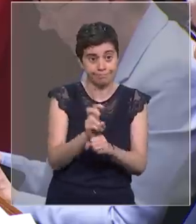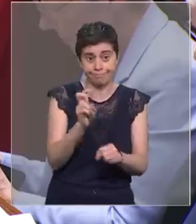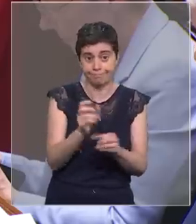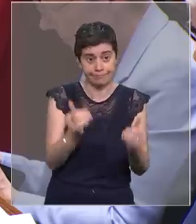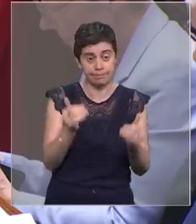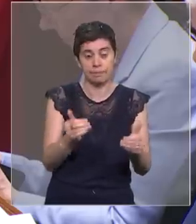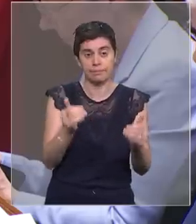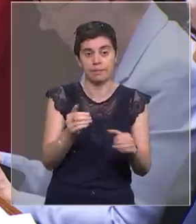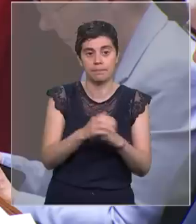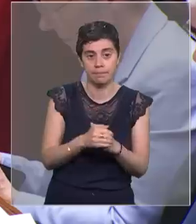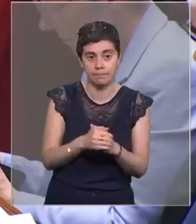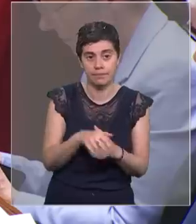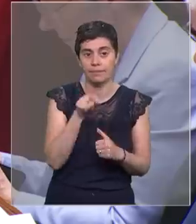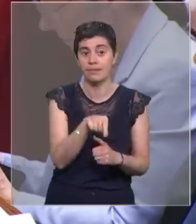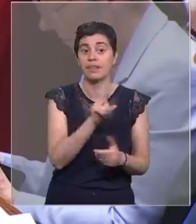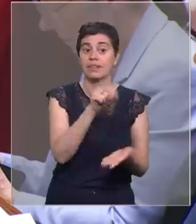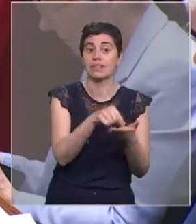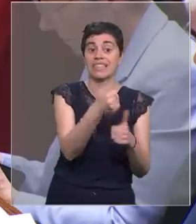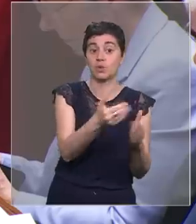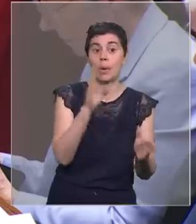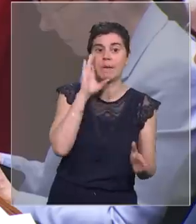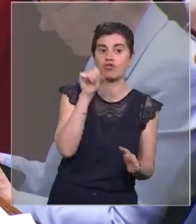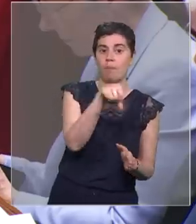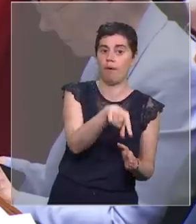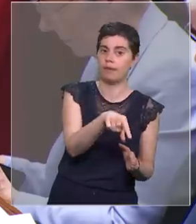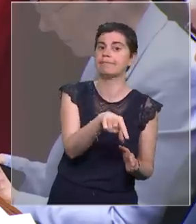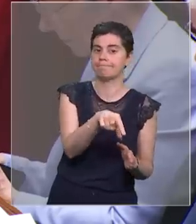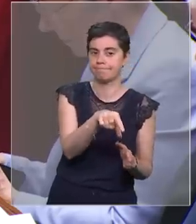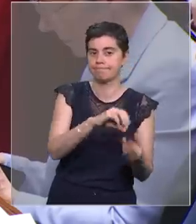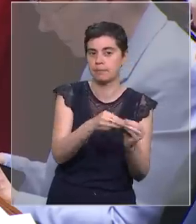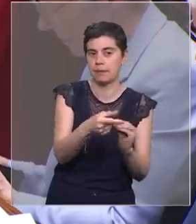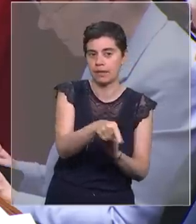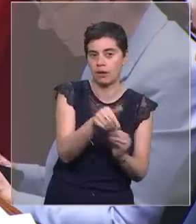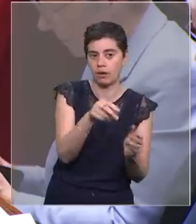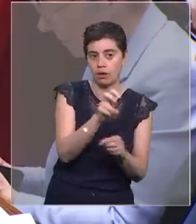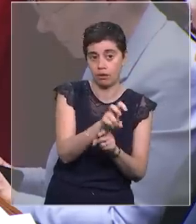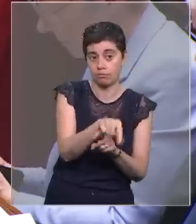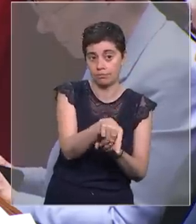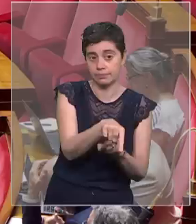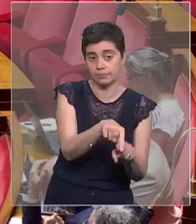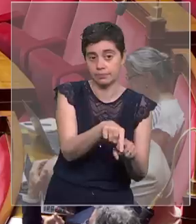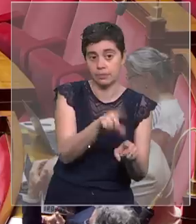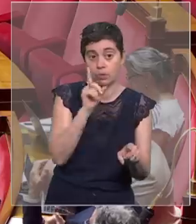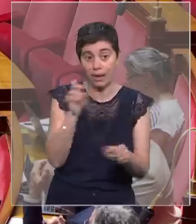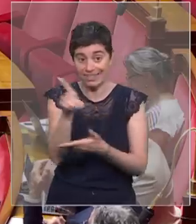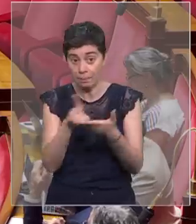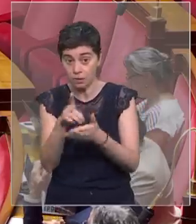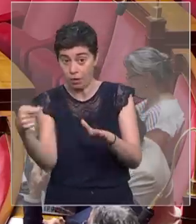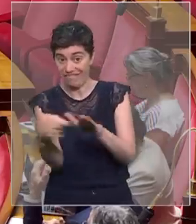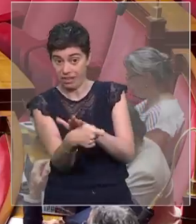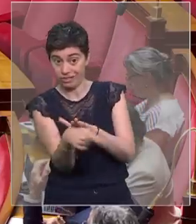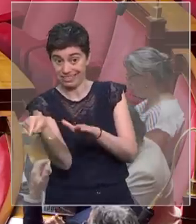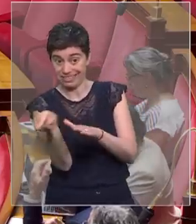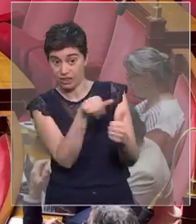notamment celles liées à la section hébergement de ces établissements, section qui dépend des financements des départements. Je suis en lien